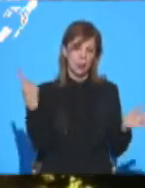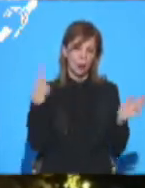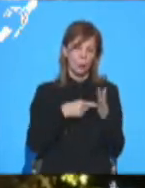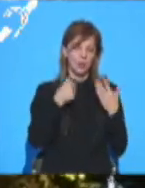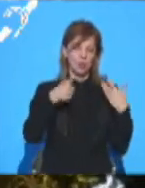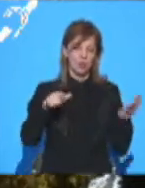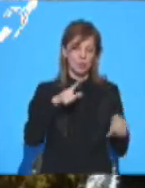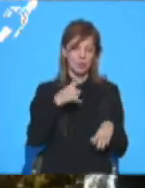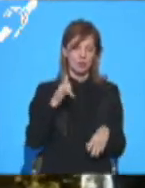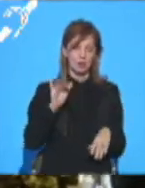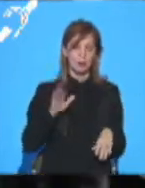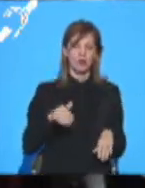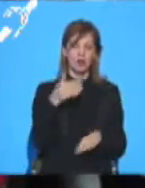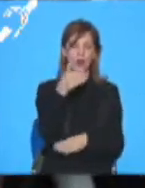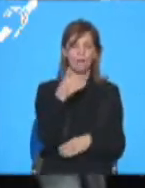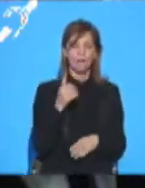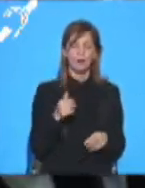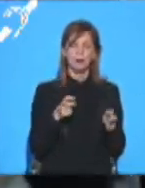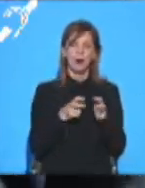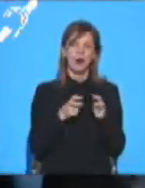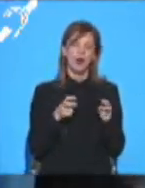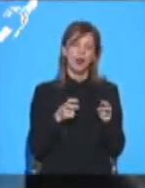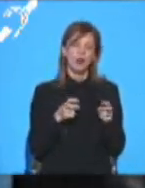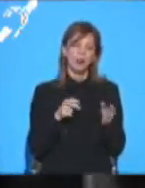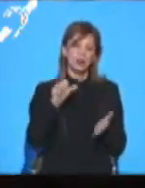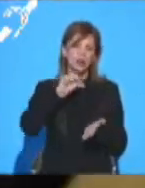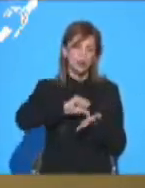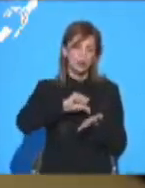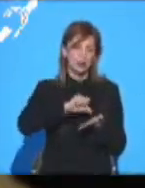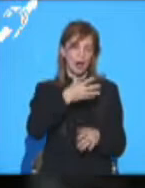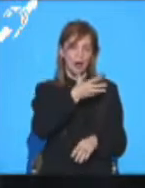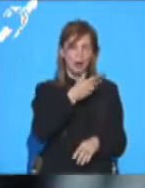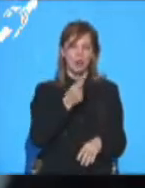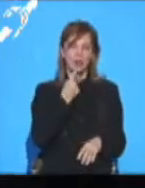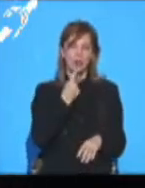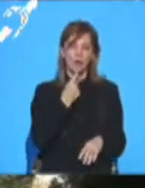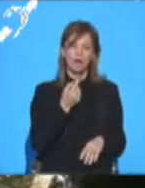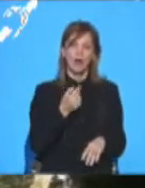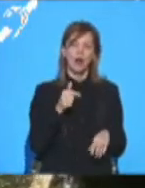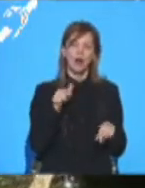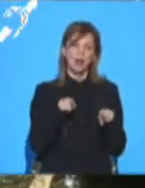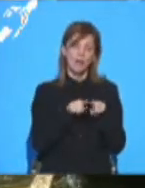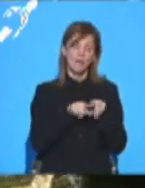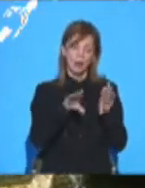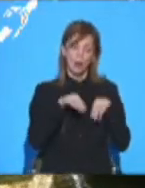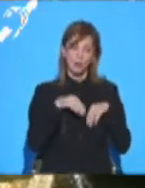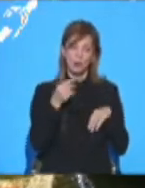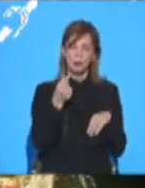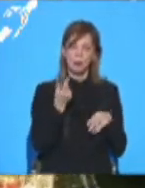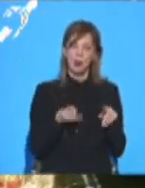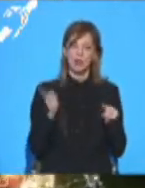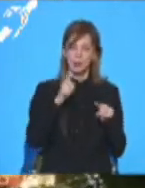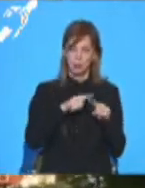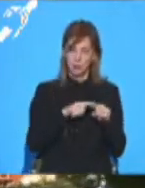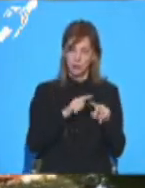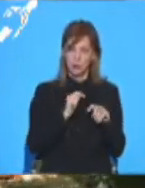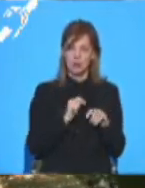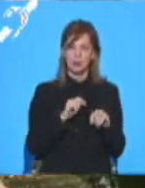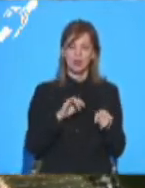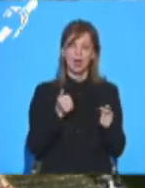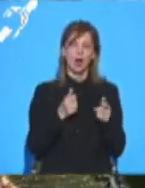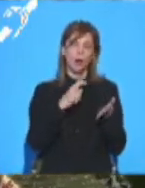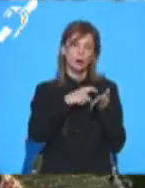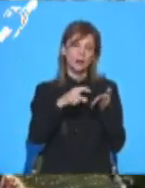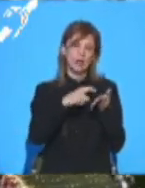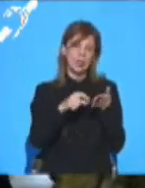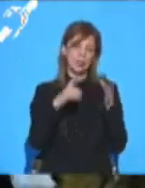de lei, iar la Societatea Electrocentrale Craiova prima a fost de 1.300. În acest an, primele, sub forma unor sume de bani sau în produse și etichete